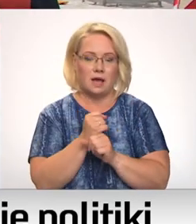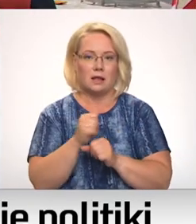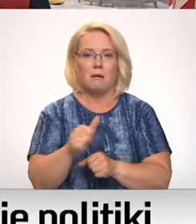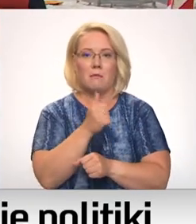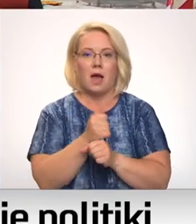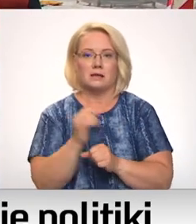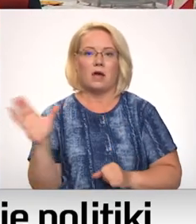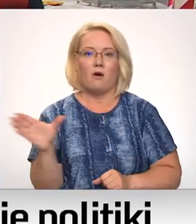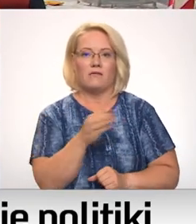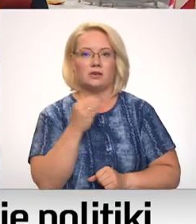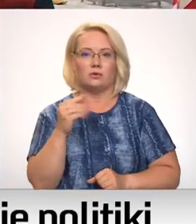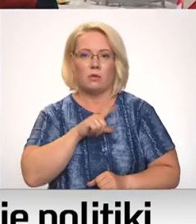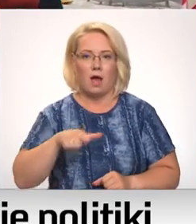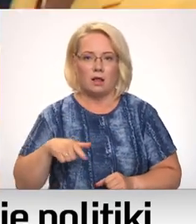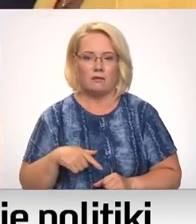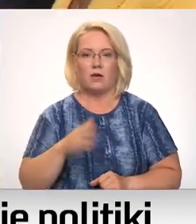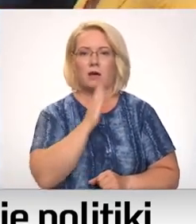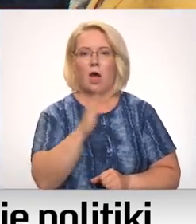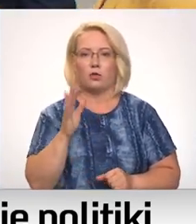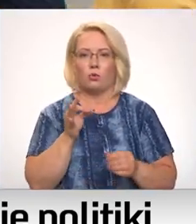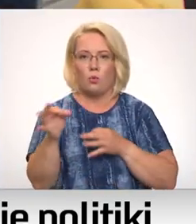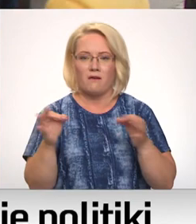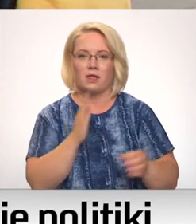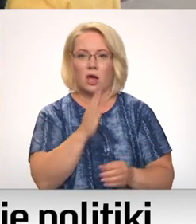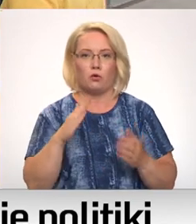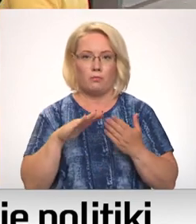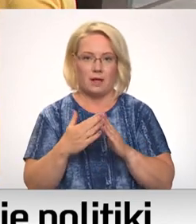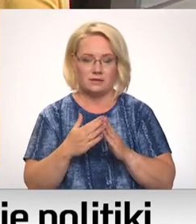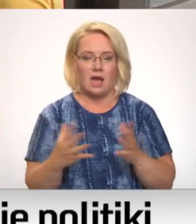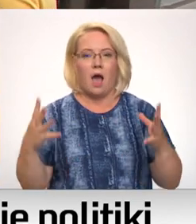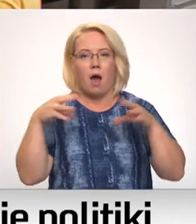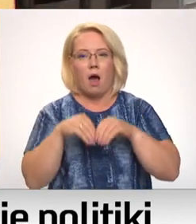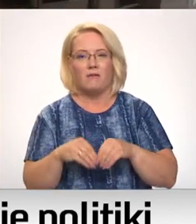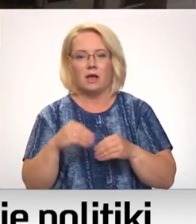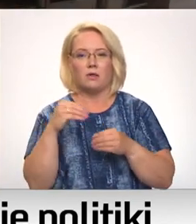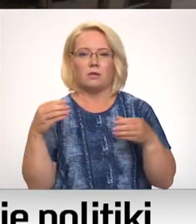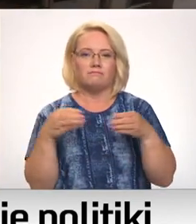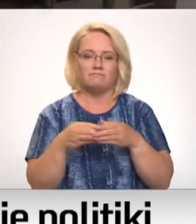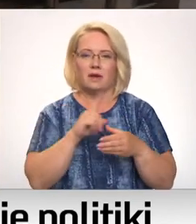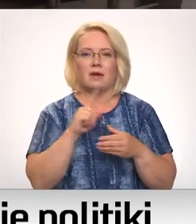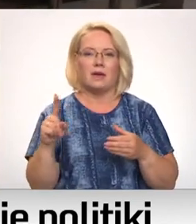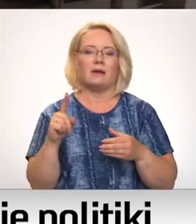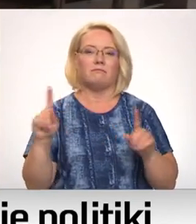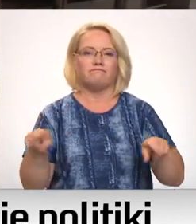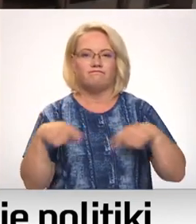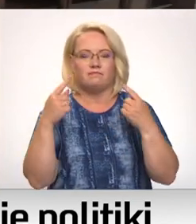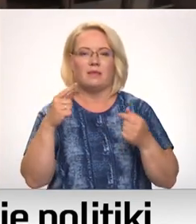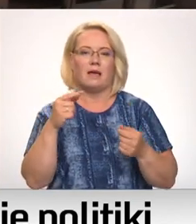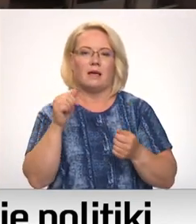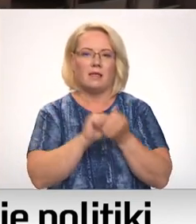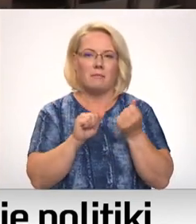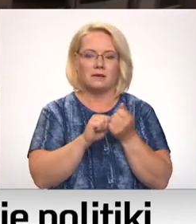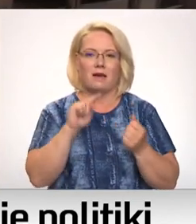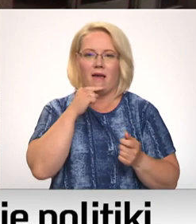Latviju. Katru novadu, katru pilsētu. Apvienības prioritāte ir droši efektīva valsts pārvalde un augoša zaļa ekonomika.